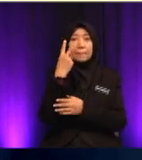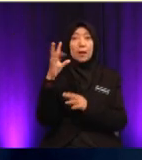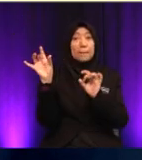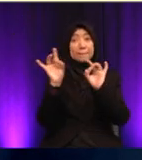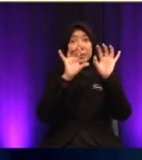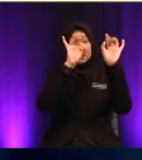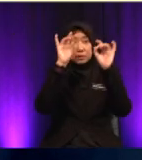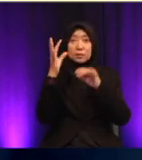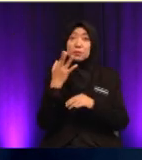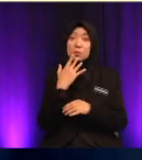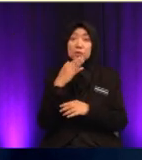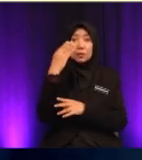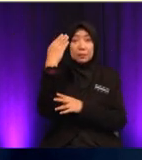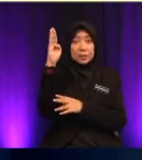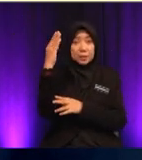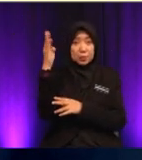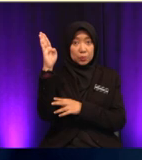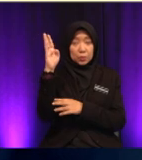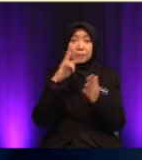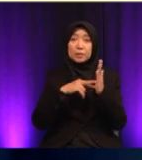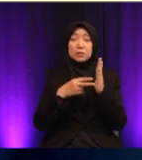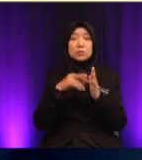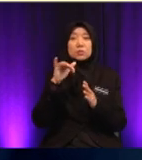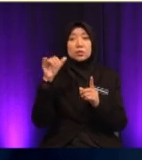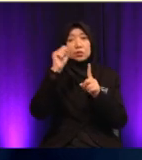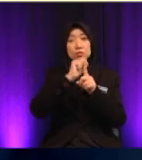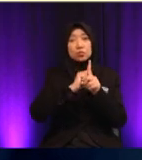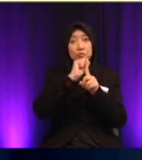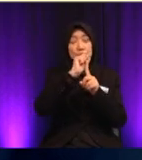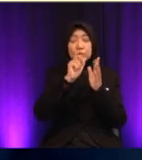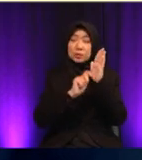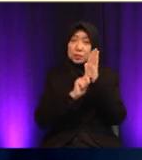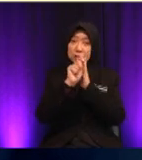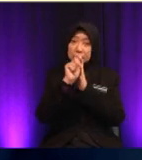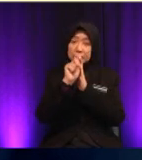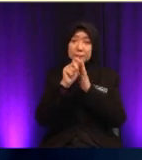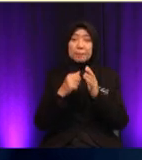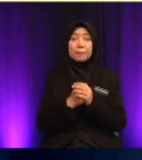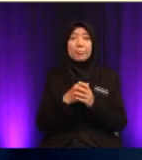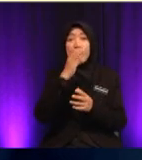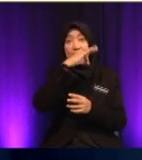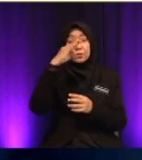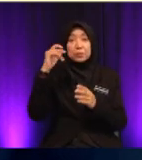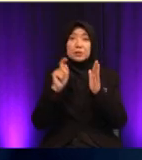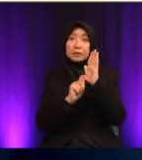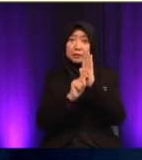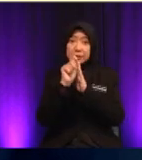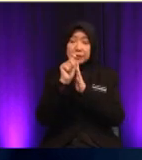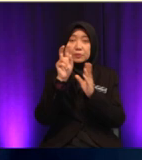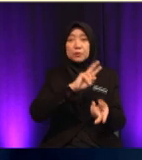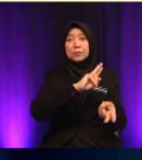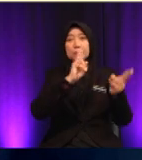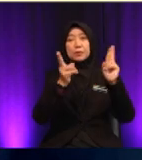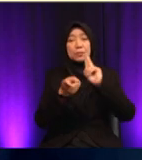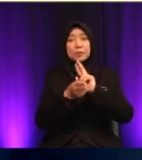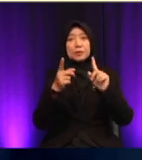nah begitu apabila suhu semakin tinggi getaran Zarah Zarah ini semakin tinggi jadi frekuensi juga semakin tinggi menyebabkan perubahan-perubahan